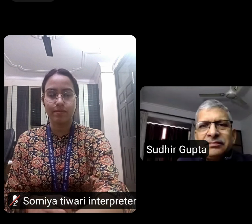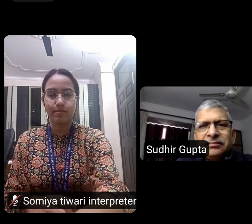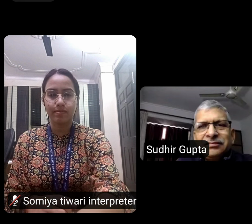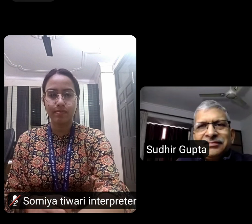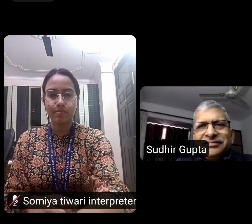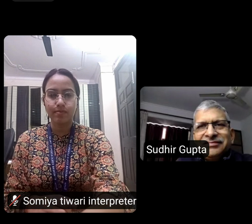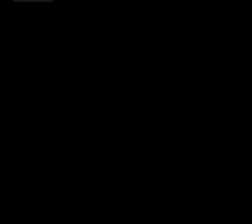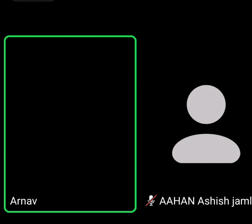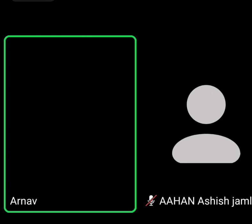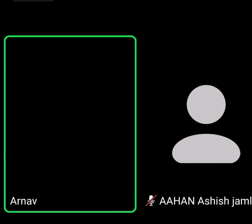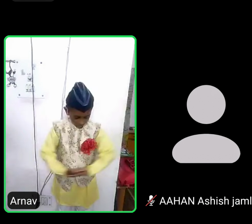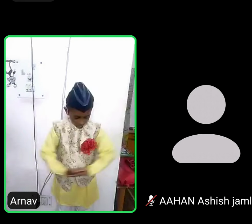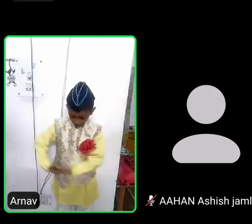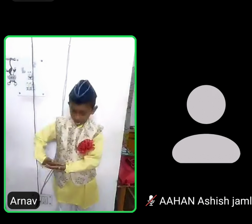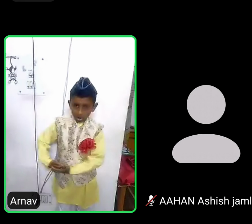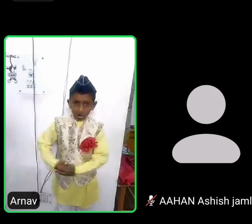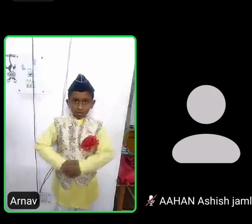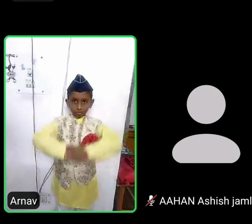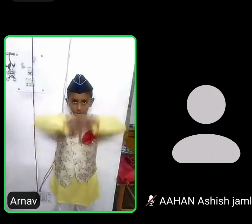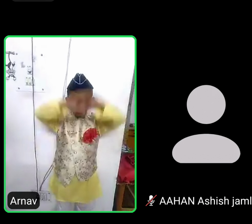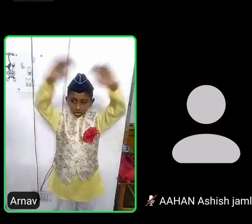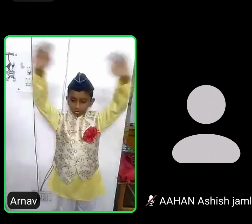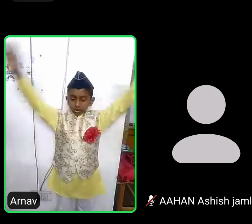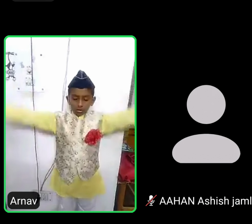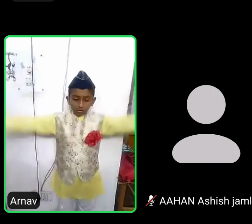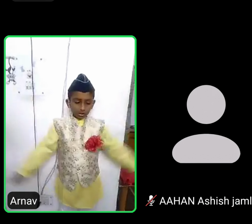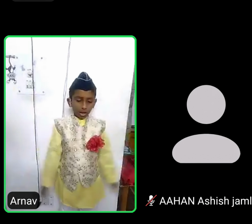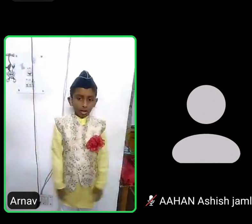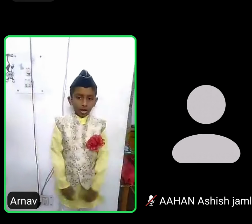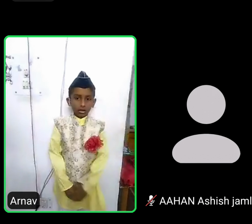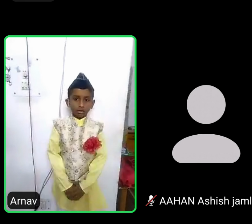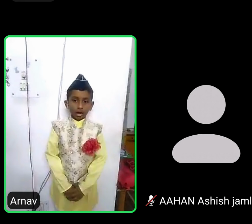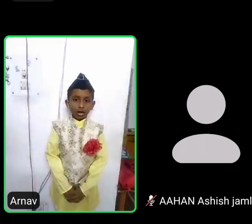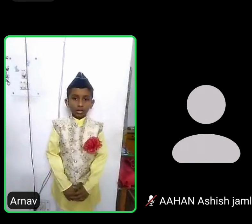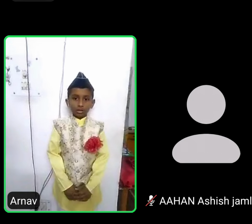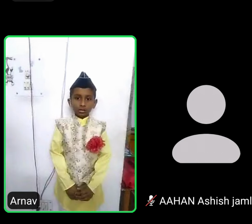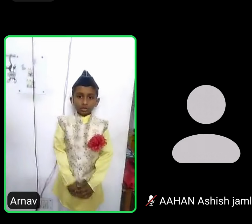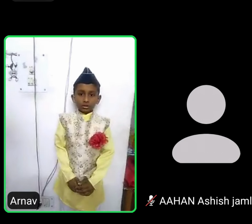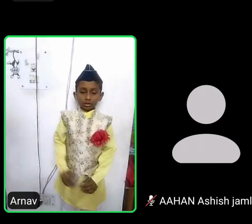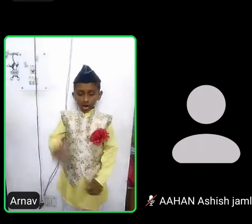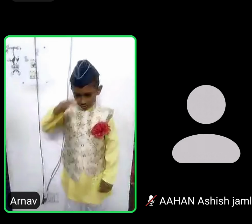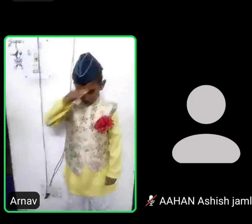जन्म दिवस चाचा नेहरू का बाल दिवस कहलाता.